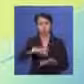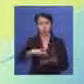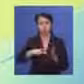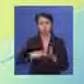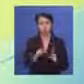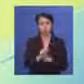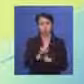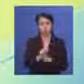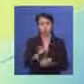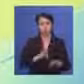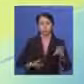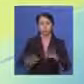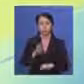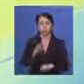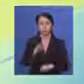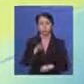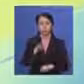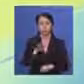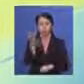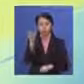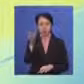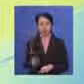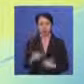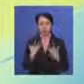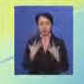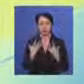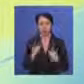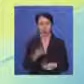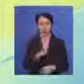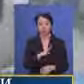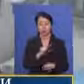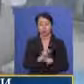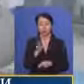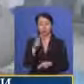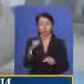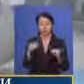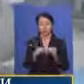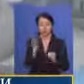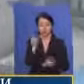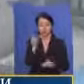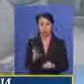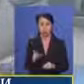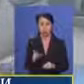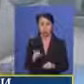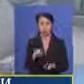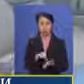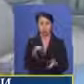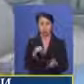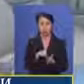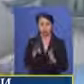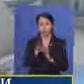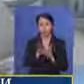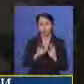году запланировано обучить по проекту БАСТАУ граждан. На сегодняшний день уже прошли обучение 210 человек. Принять